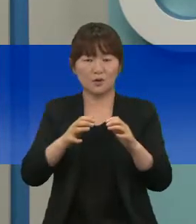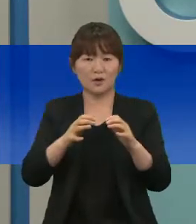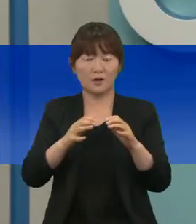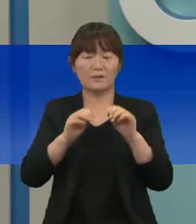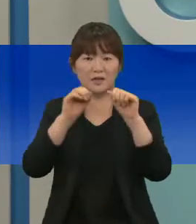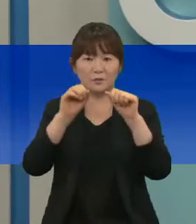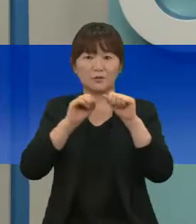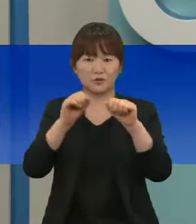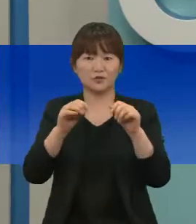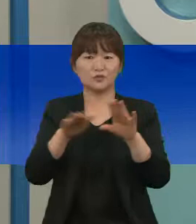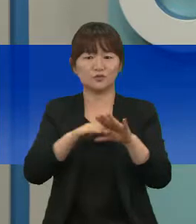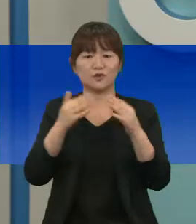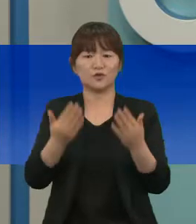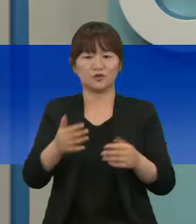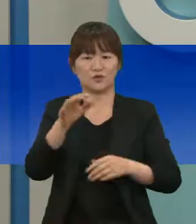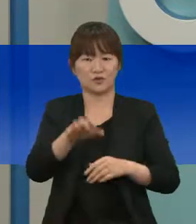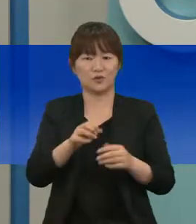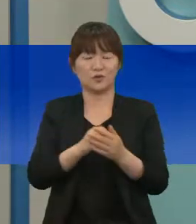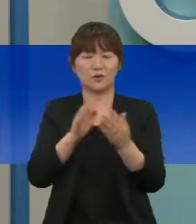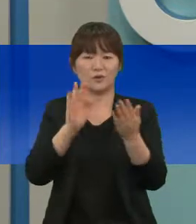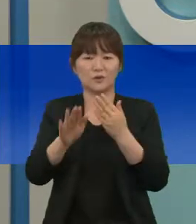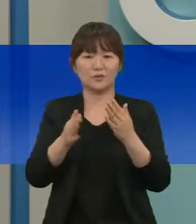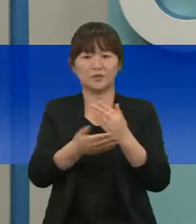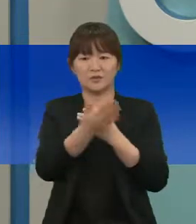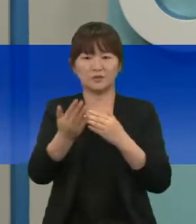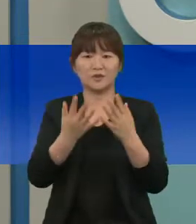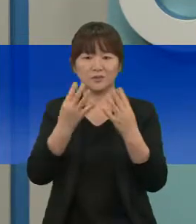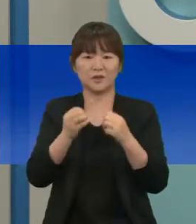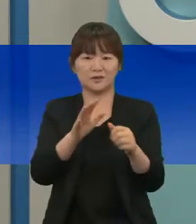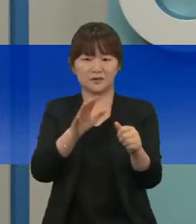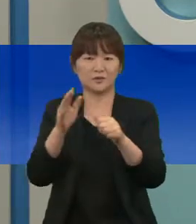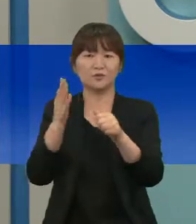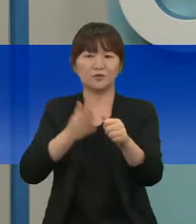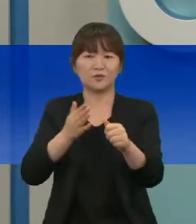휴식 공간입니다. 앞으로 시민 여러분들의 많은 성원과